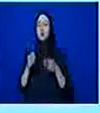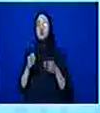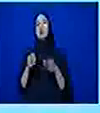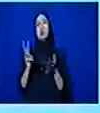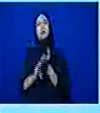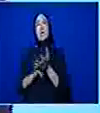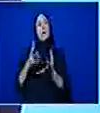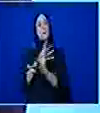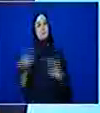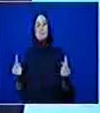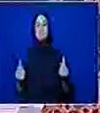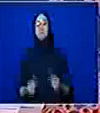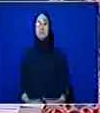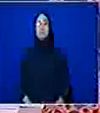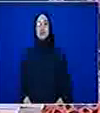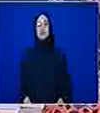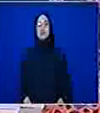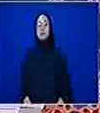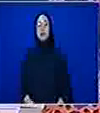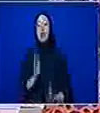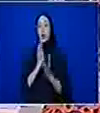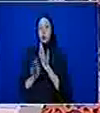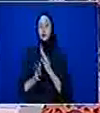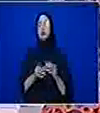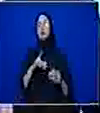keluar mengatasi ini. Langsung ditanggapi.